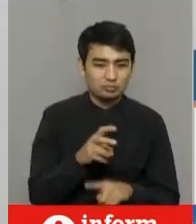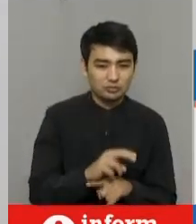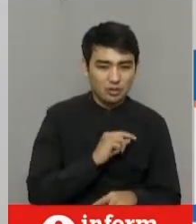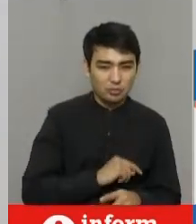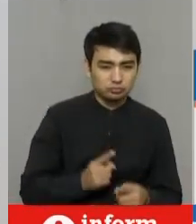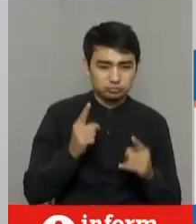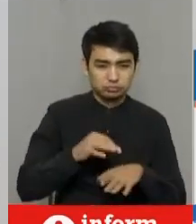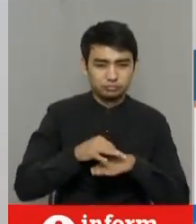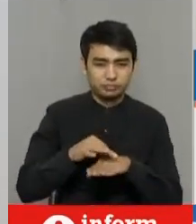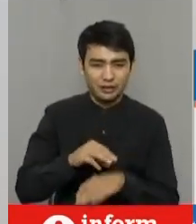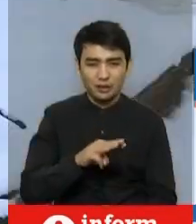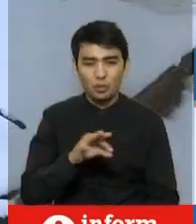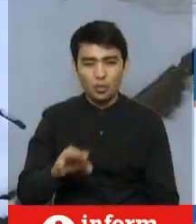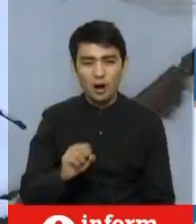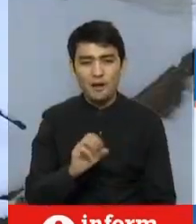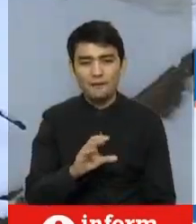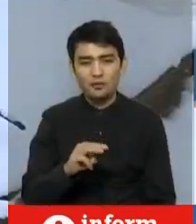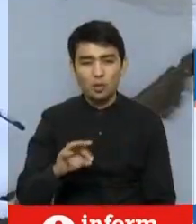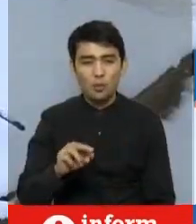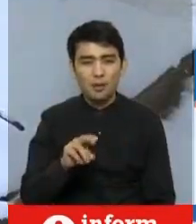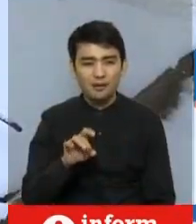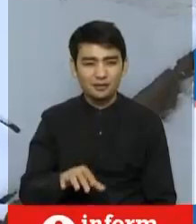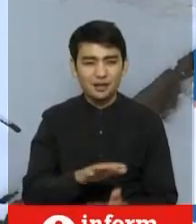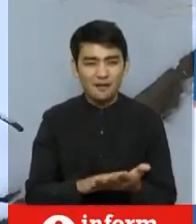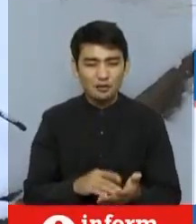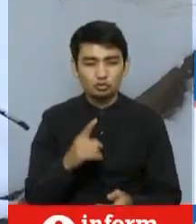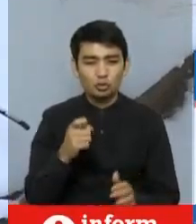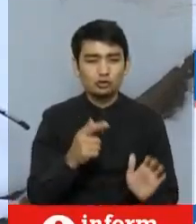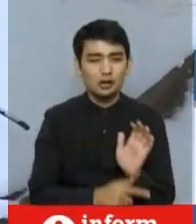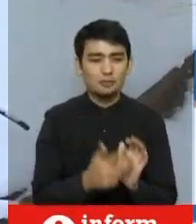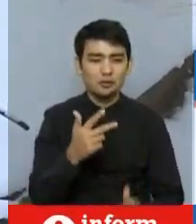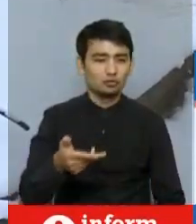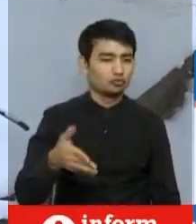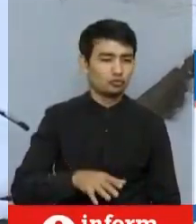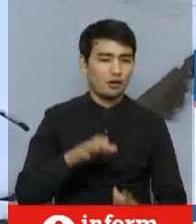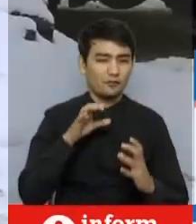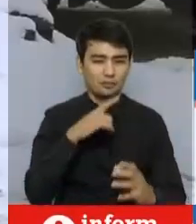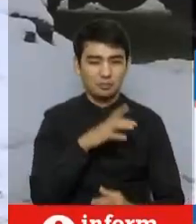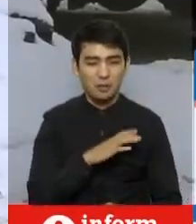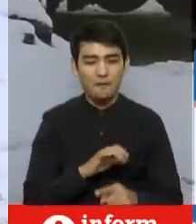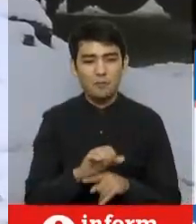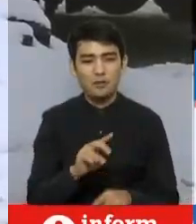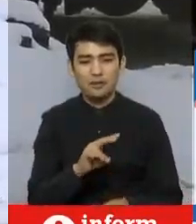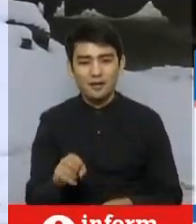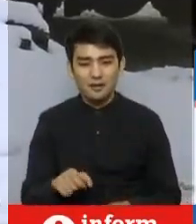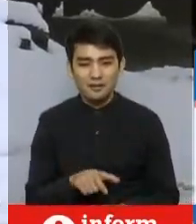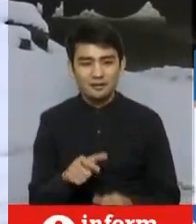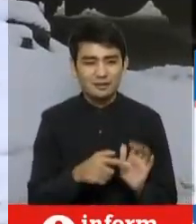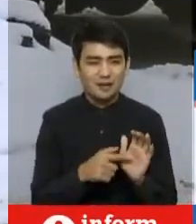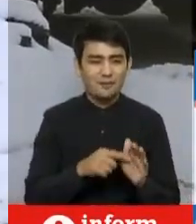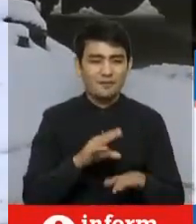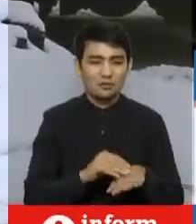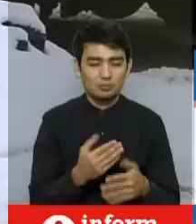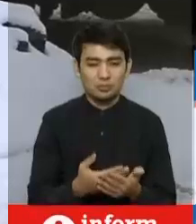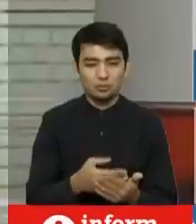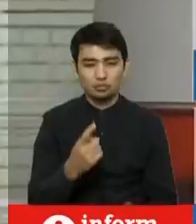крупного перевозчика ТО «Автопарк», который вместо заявленных 173 единиц транспорта выпустил на линию в 7 часов вечера около